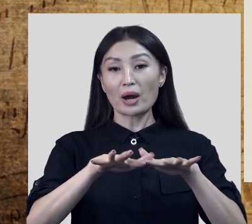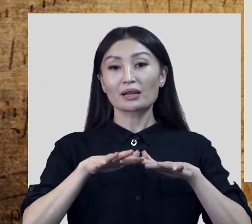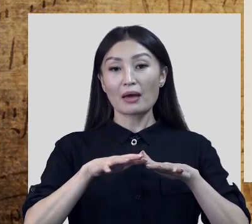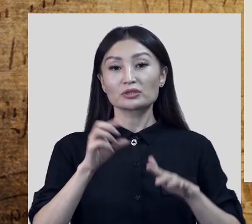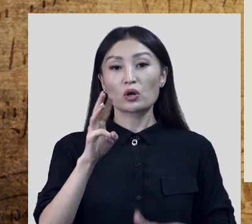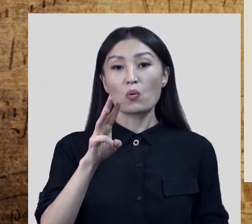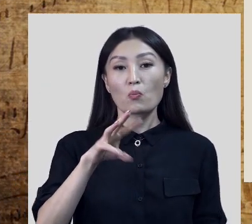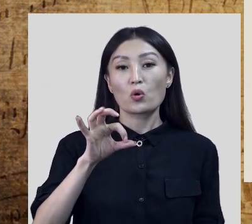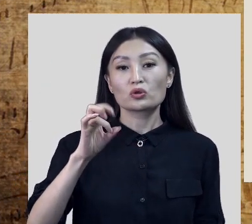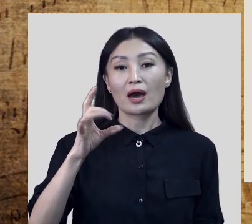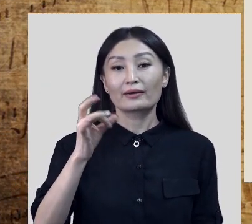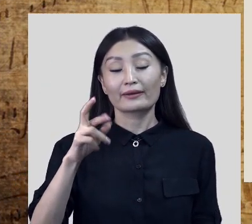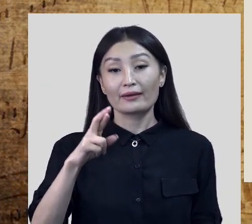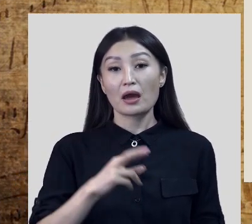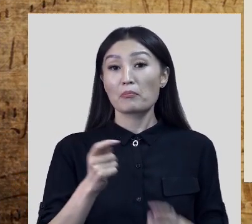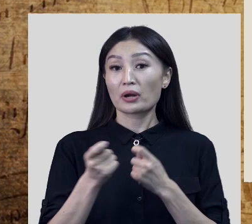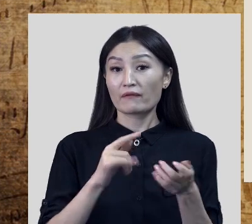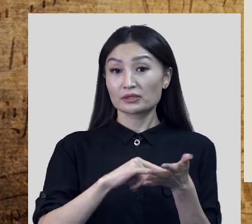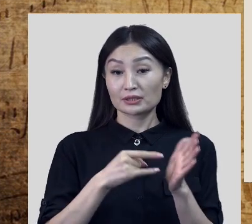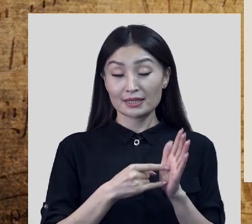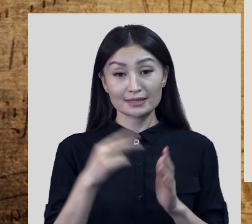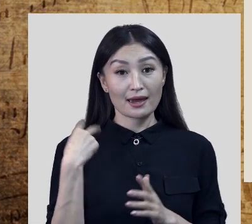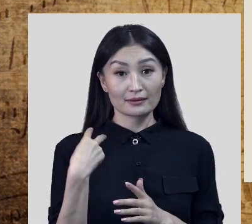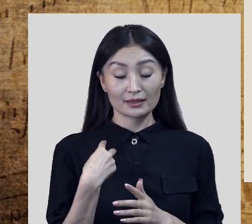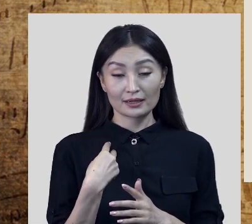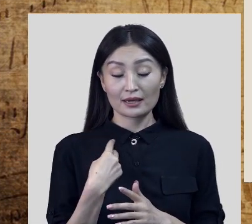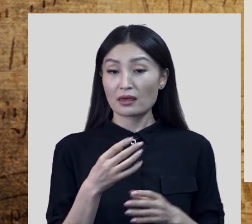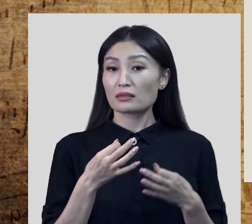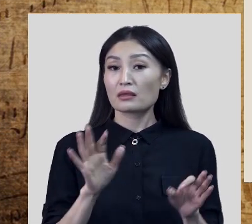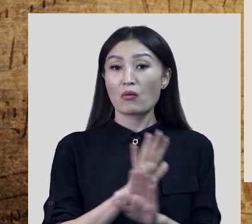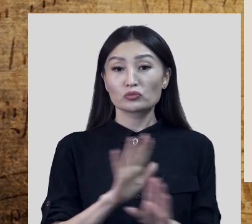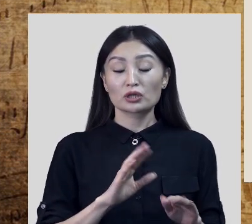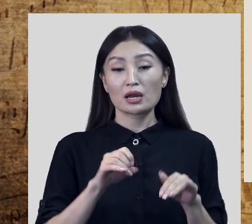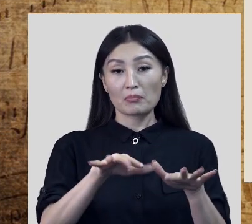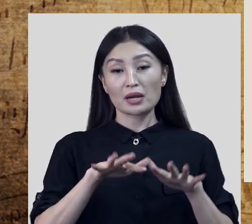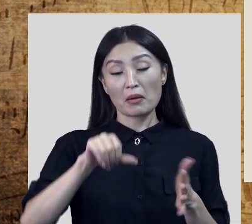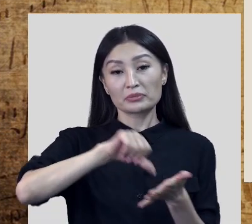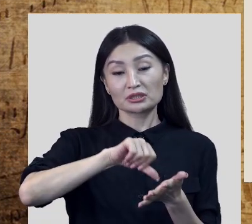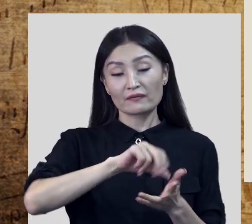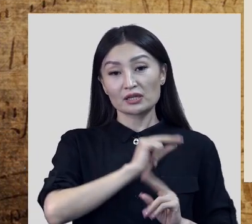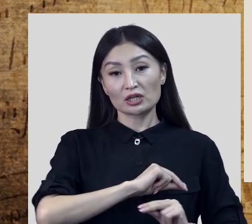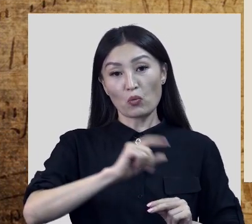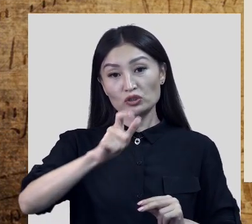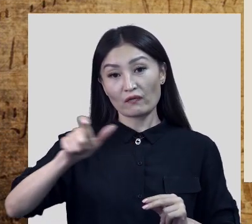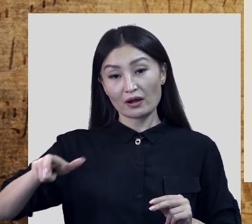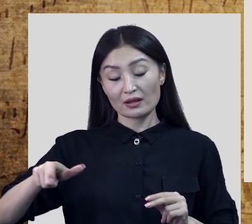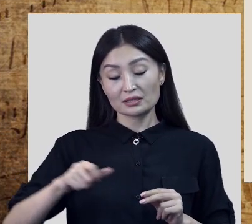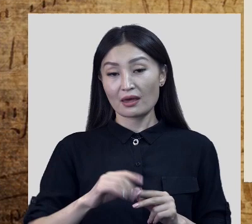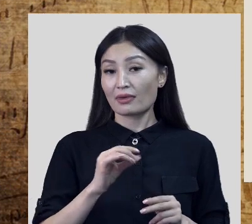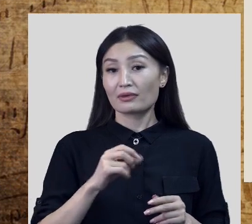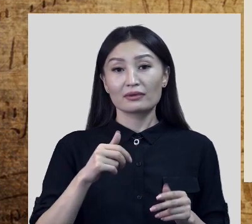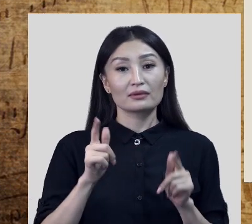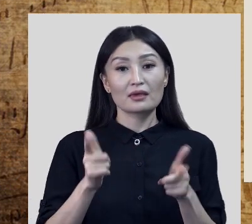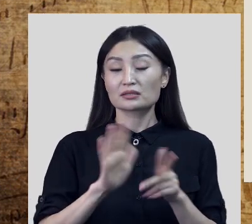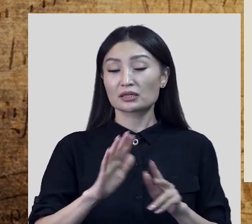монархия правящие классы англии по-прежнему не допускали в парламент представителя рабочего класса и не шли на